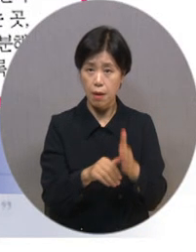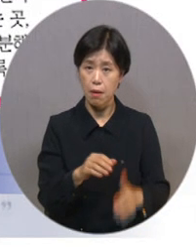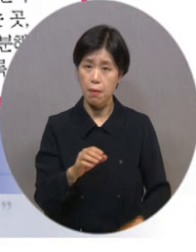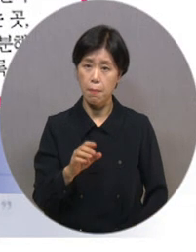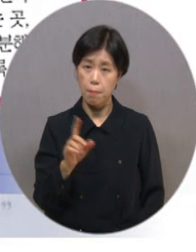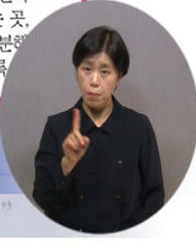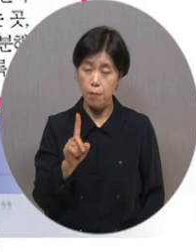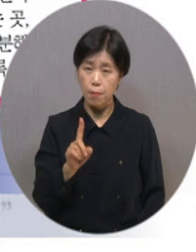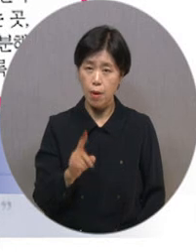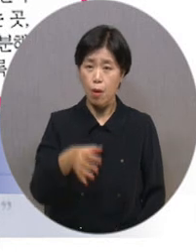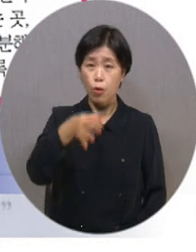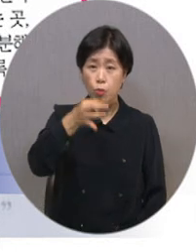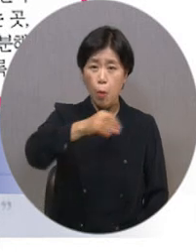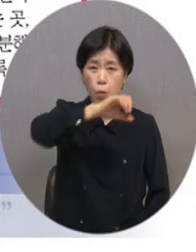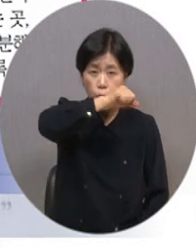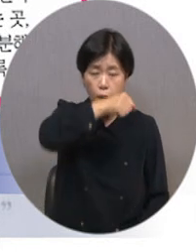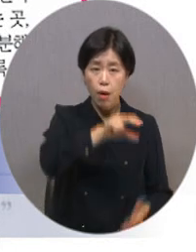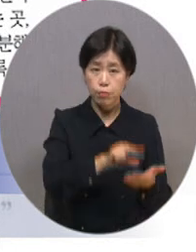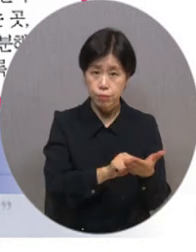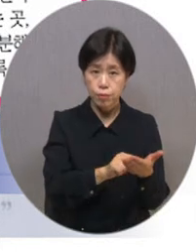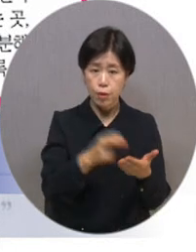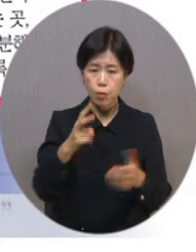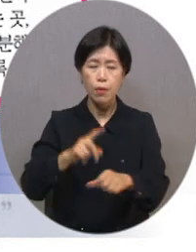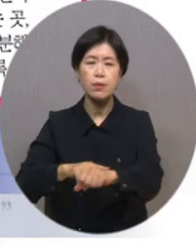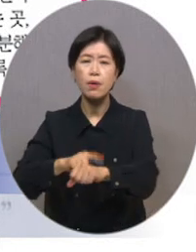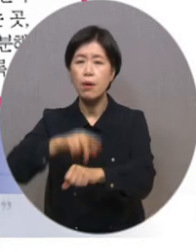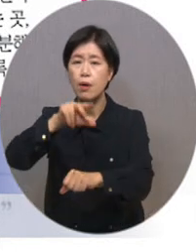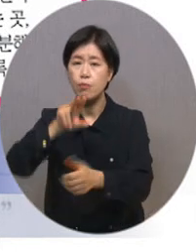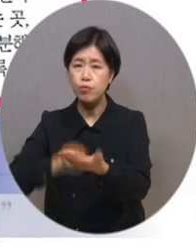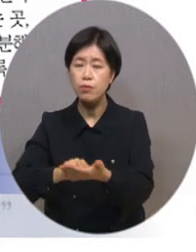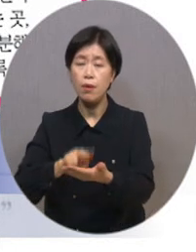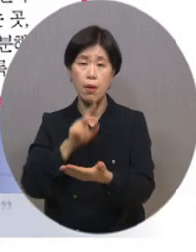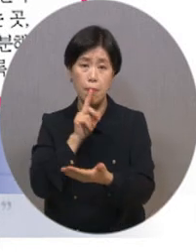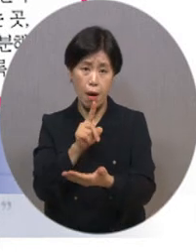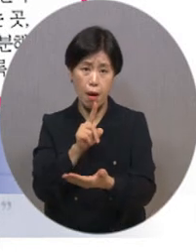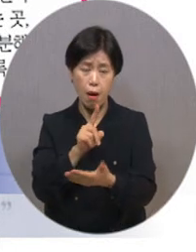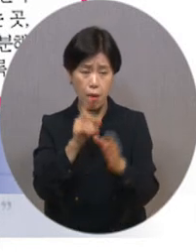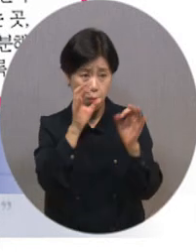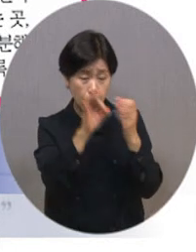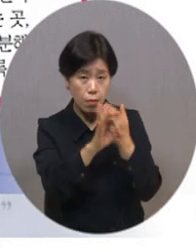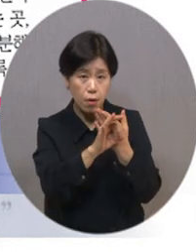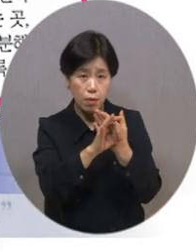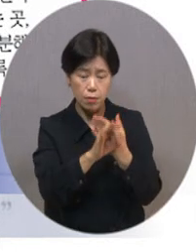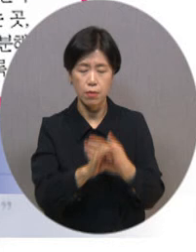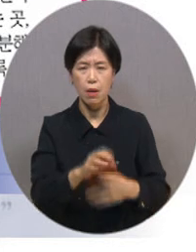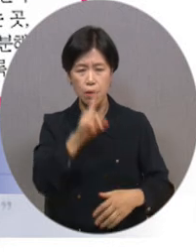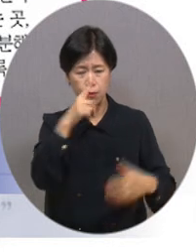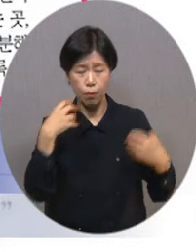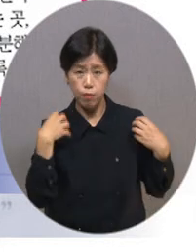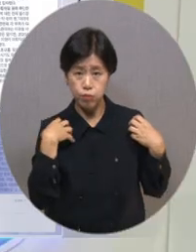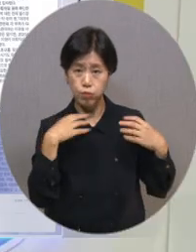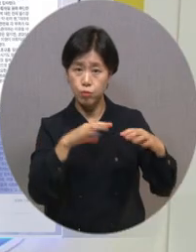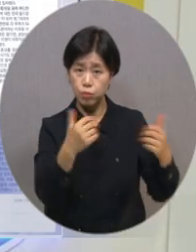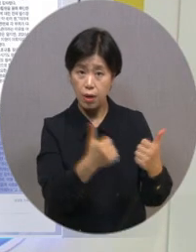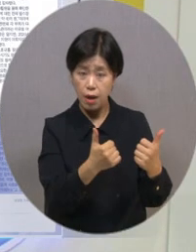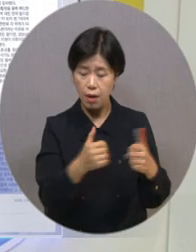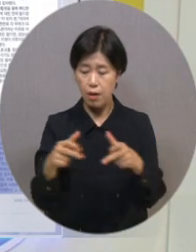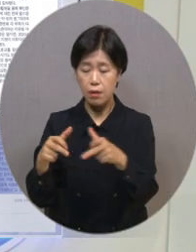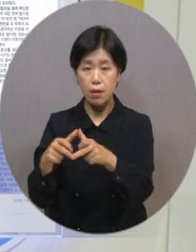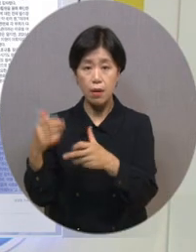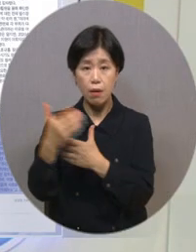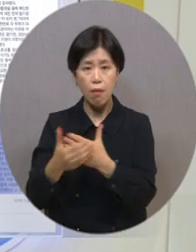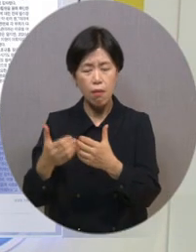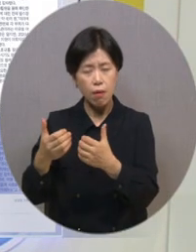중 돈 규모도 문제고 시기도 문제이다 발언을 통해이 국회와 정부가 장애인들의 건강